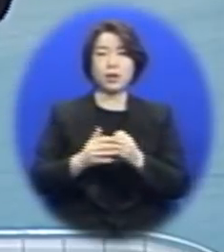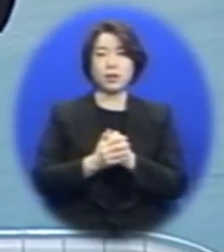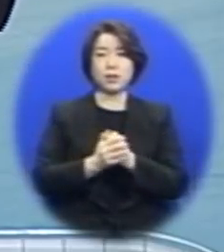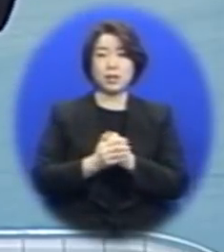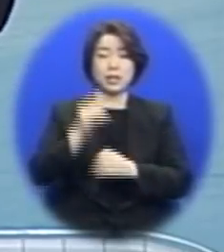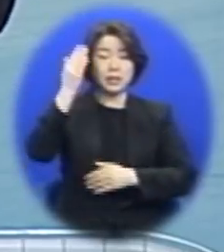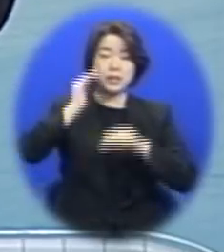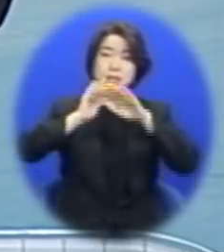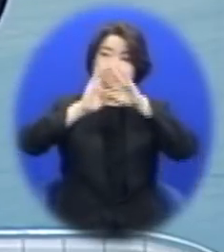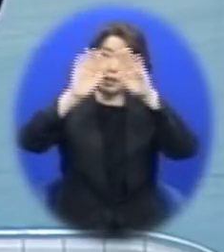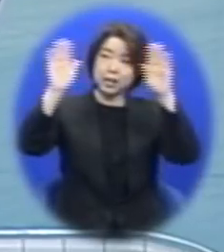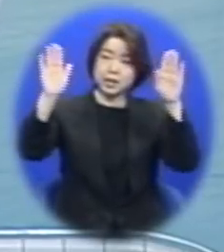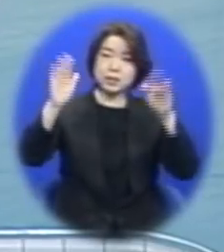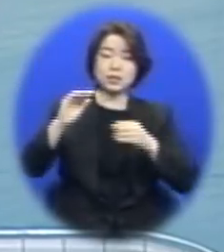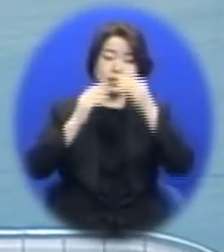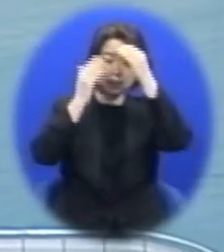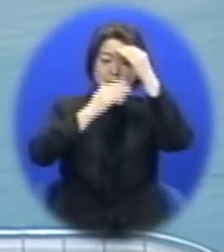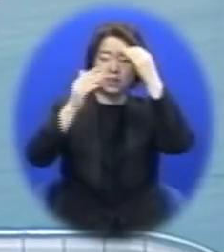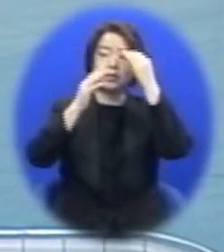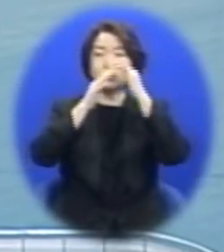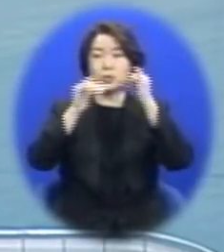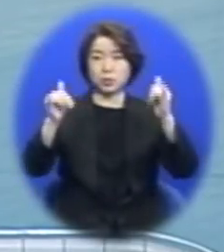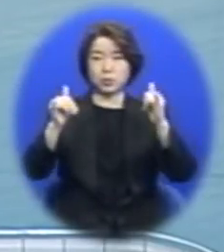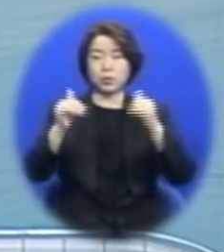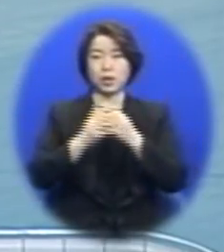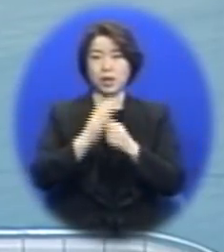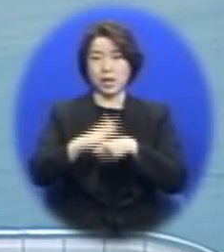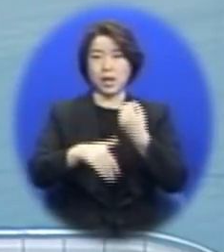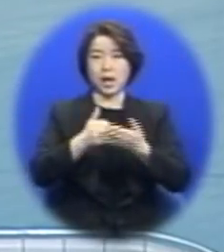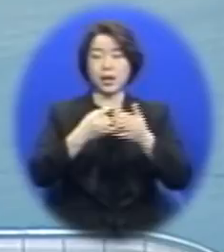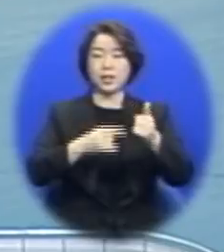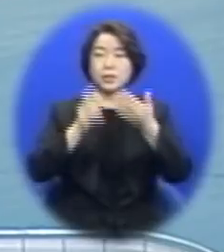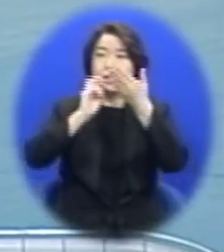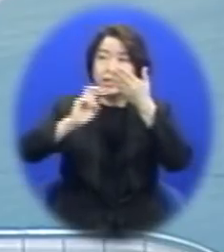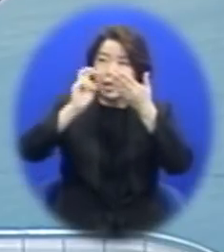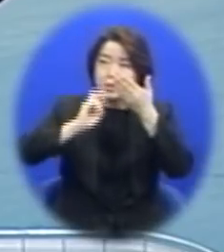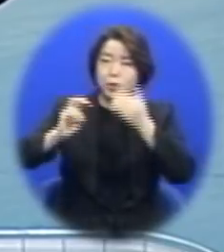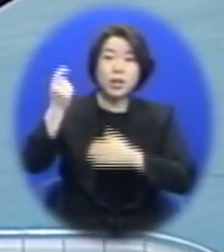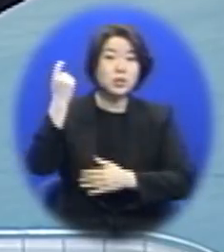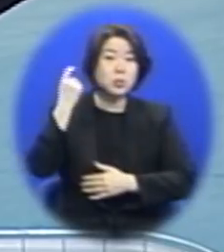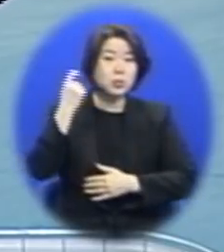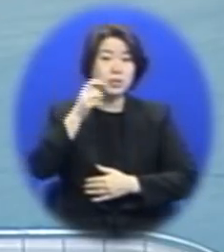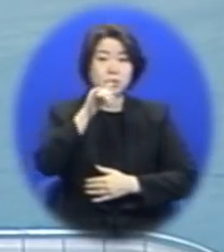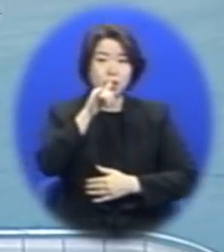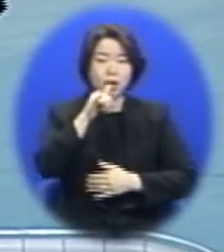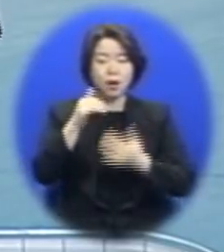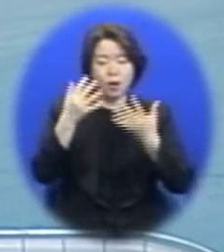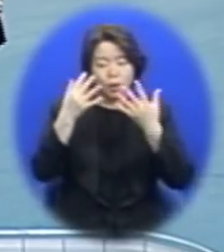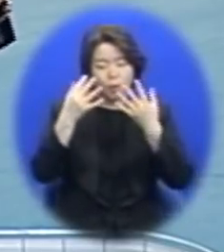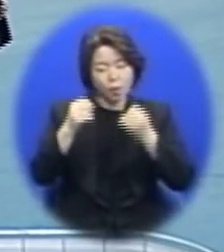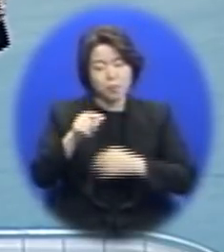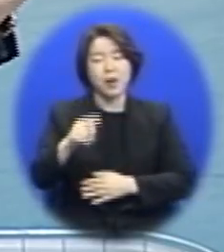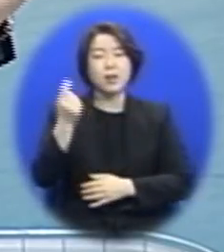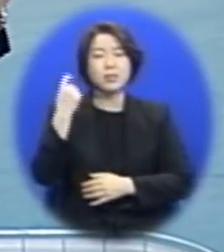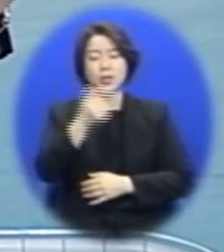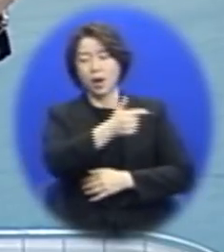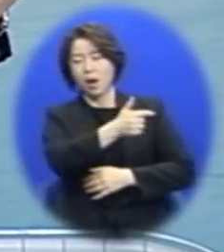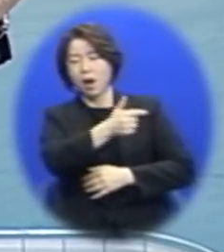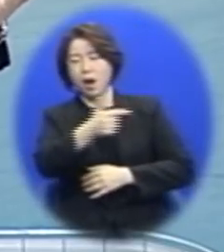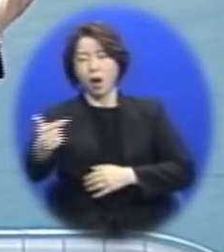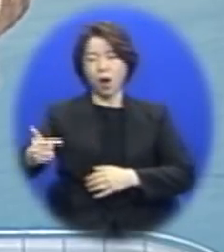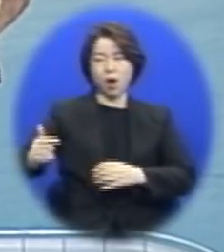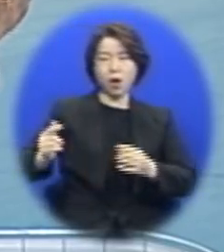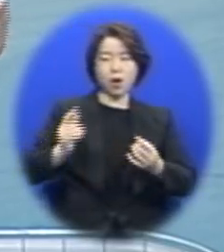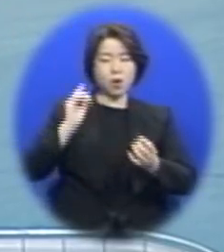그 하늘 천상에 있는 성도들이 하나님께 찬송하는 소리를 들었는데 얼마나 그 소리가 크고